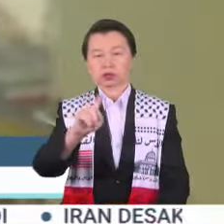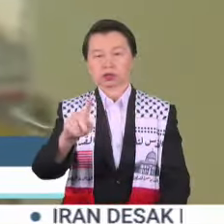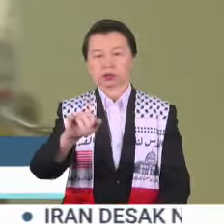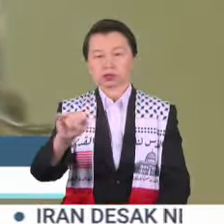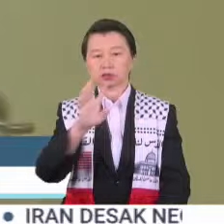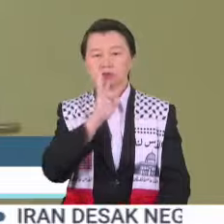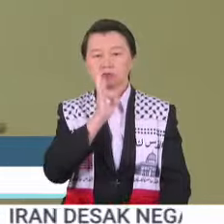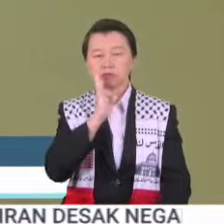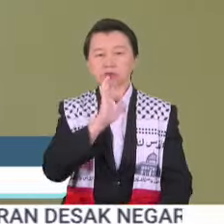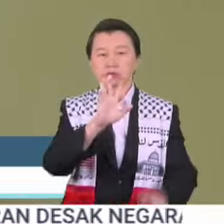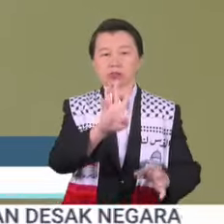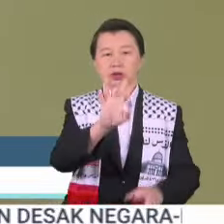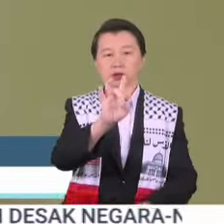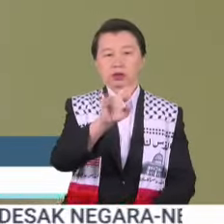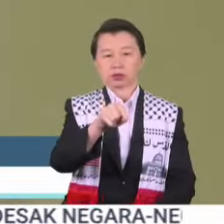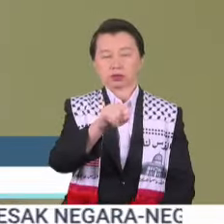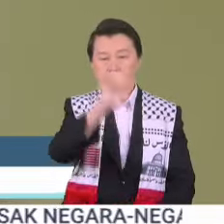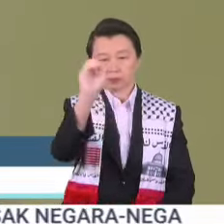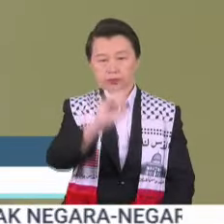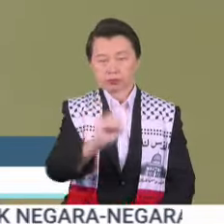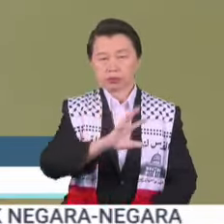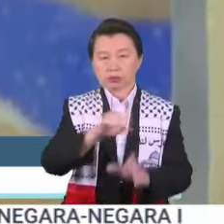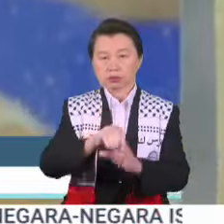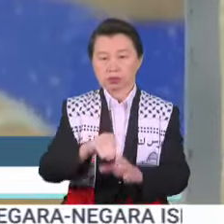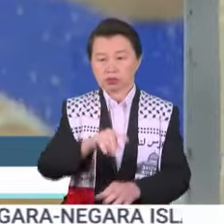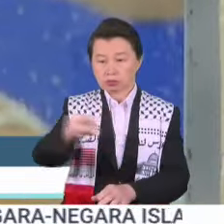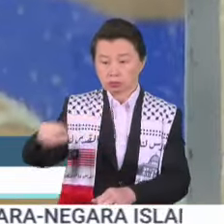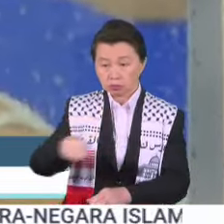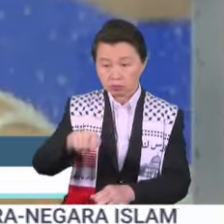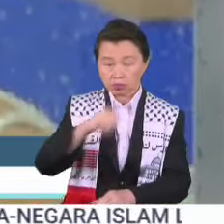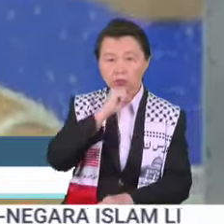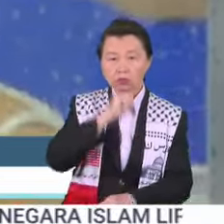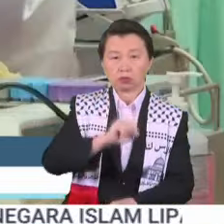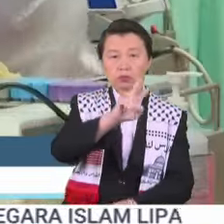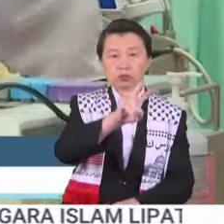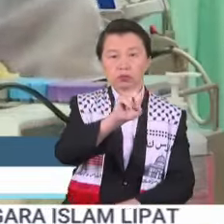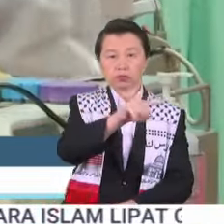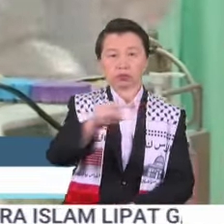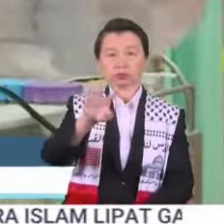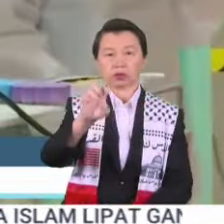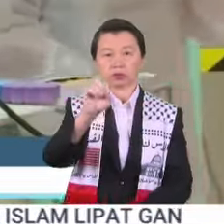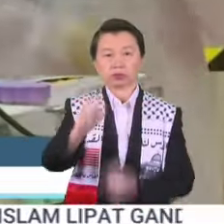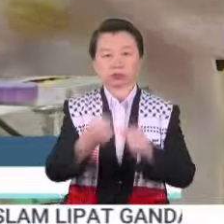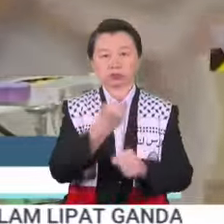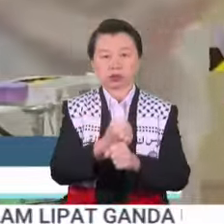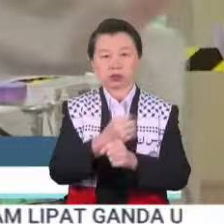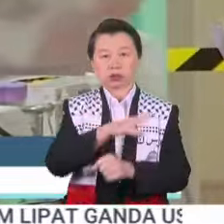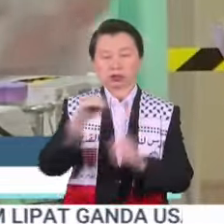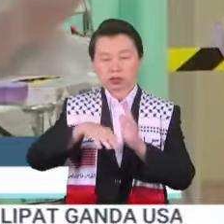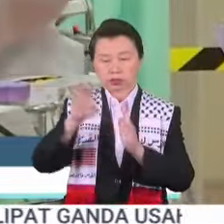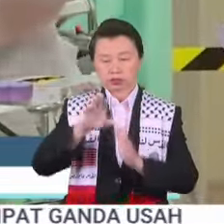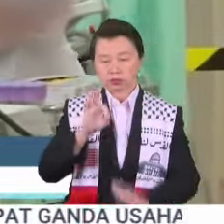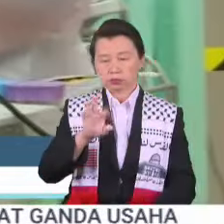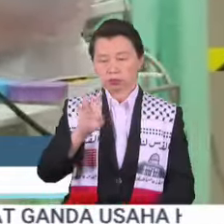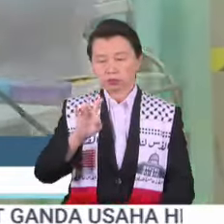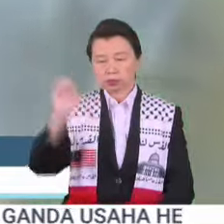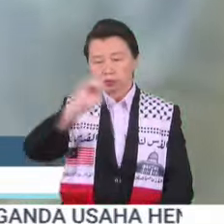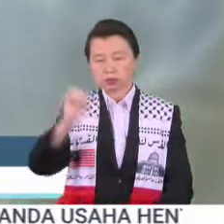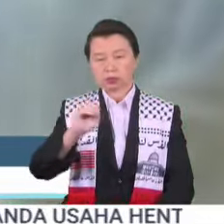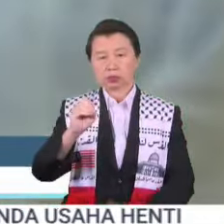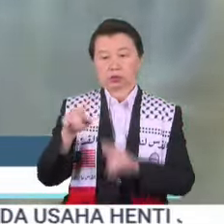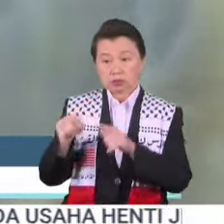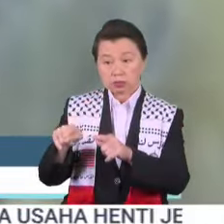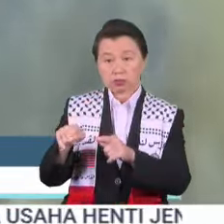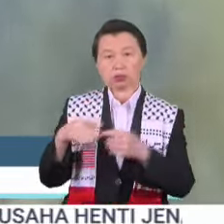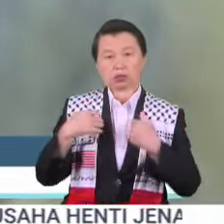berkata 48% melibatkan mereka yang berumur 20 hingga 40 tahun dan lebih 98%